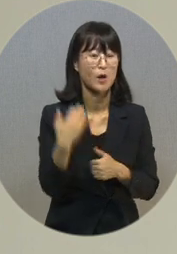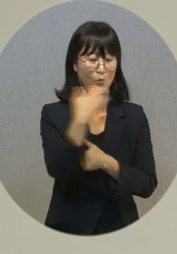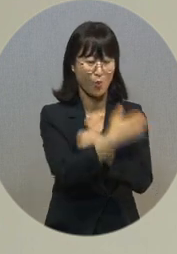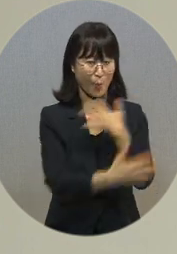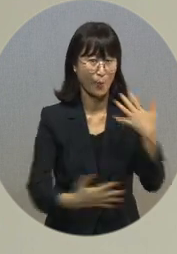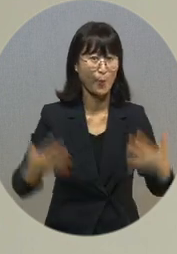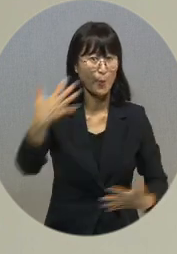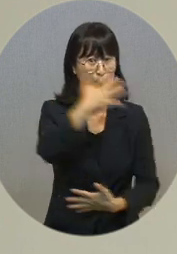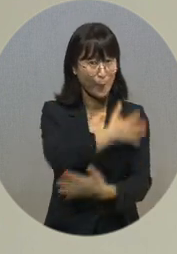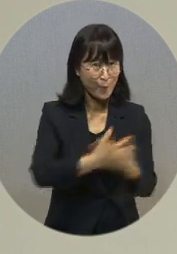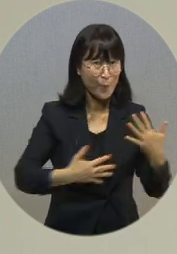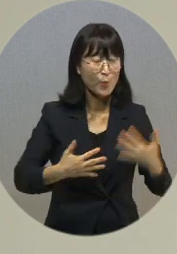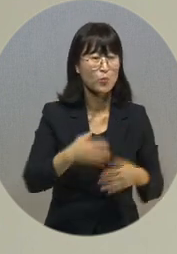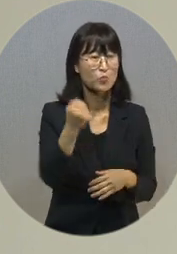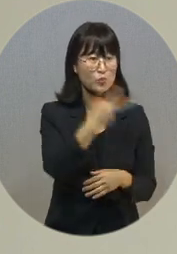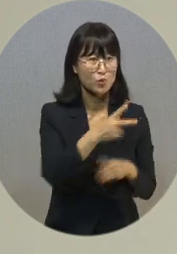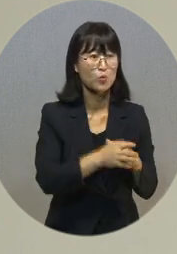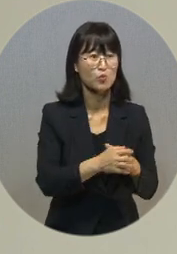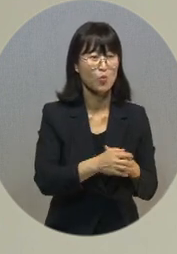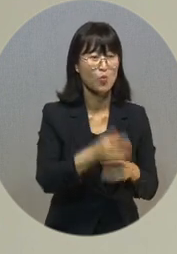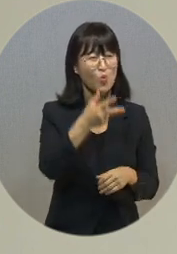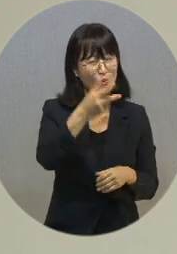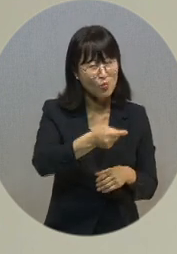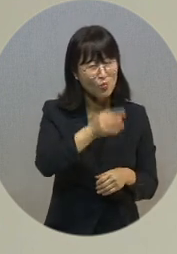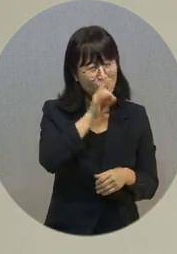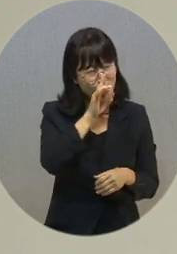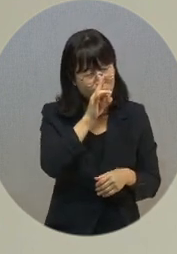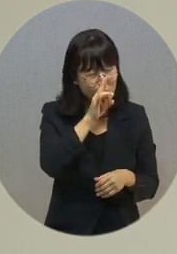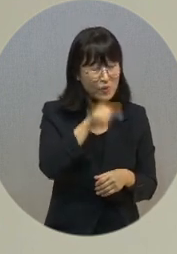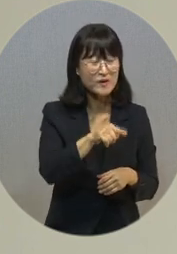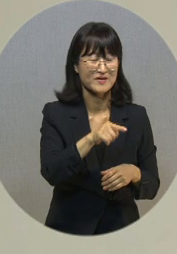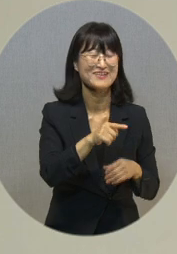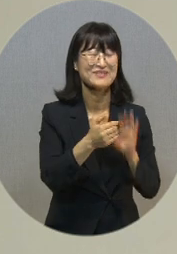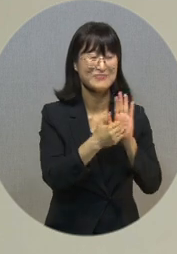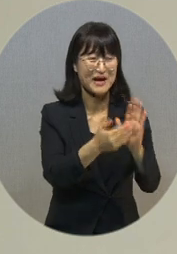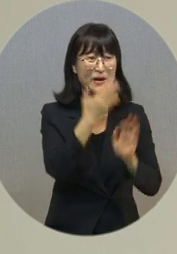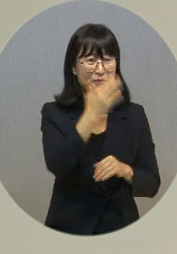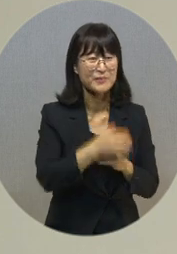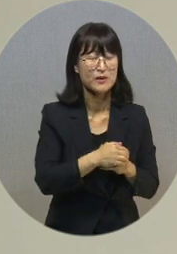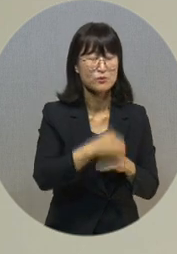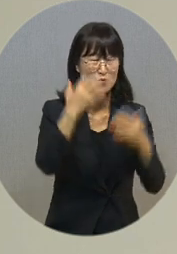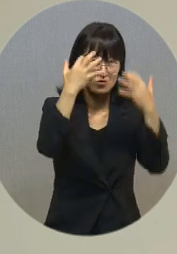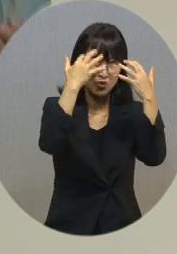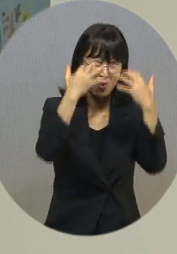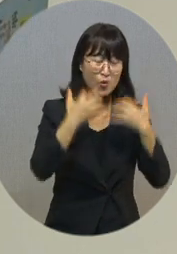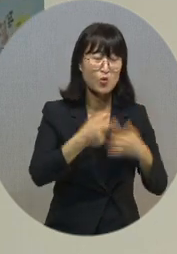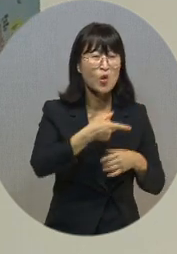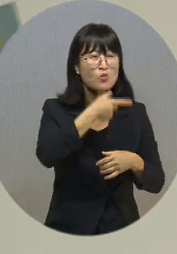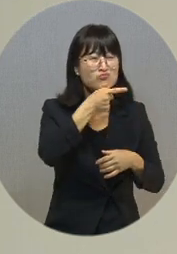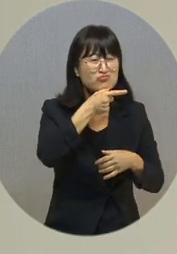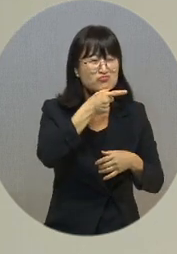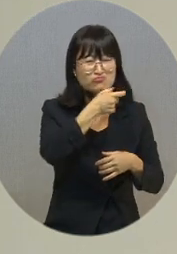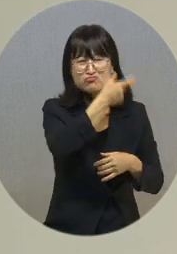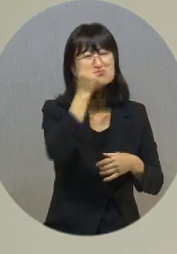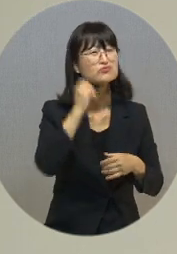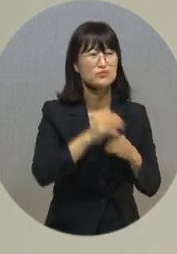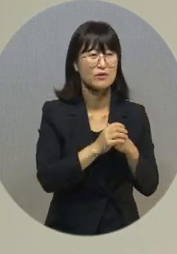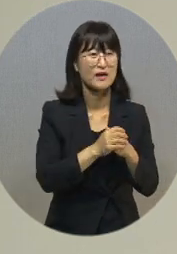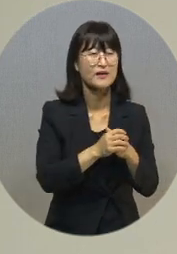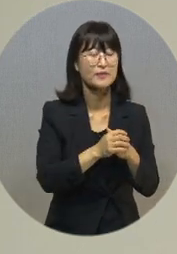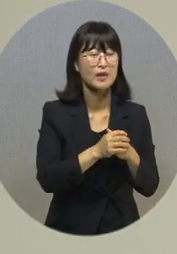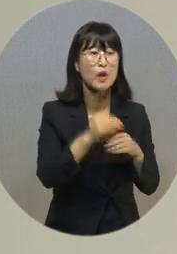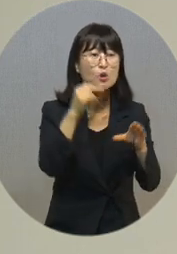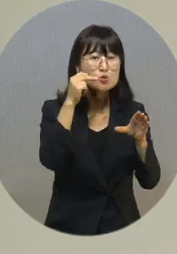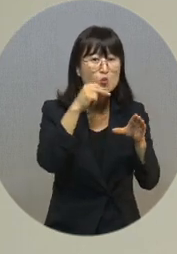대사도 그렇고 네. 변비도 예방하고요. 그리고 이 더위에 예, 이 수분이 막 저기 하잖아요. 그러니까 소금하고 같이